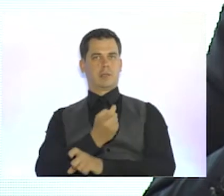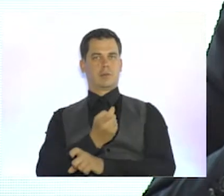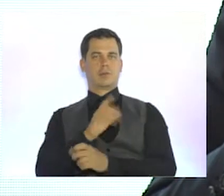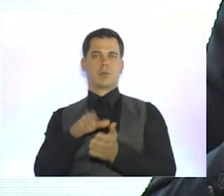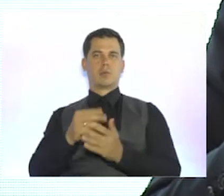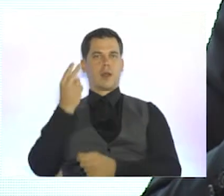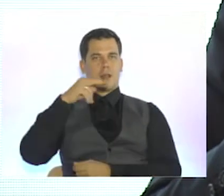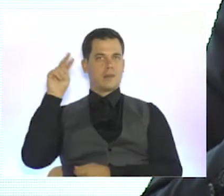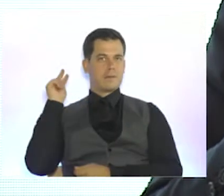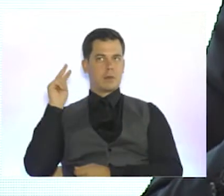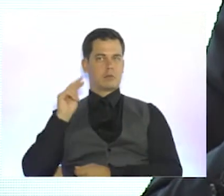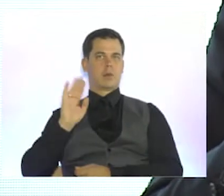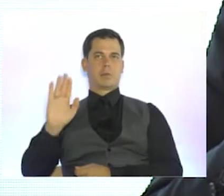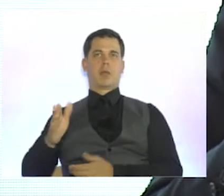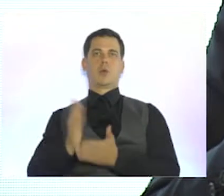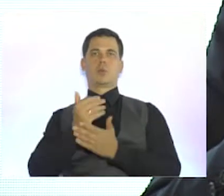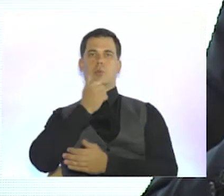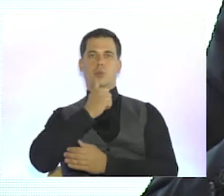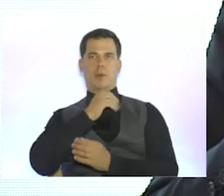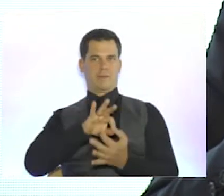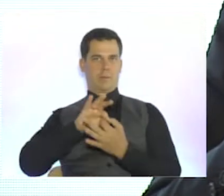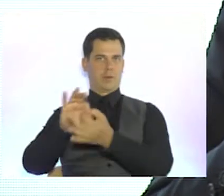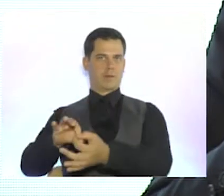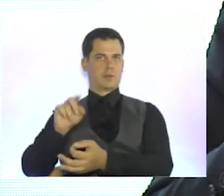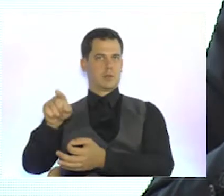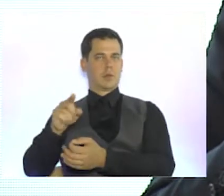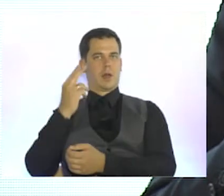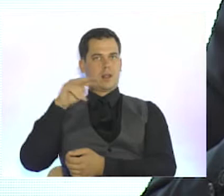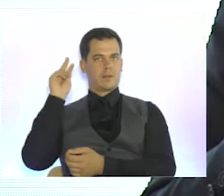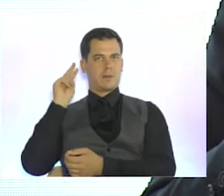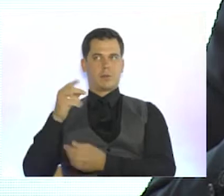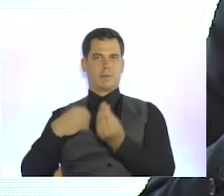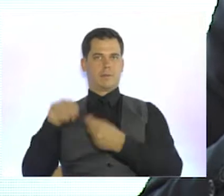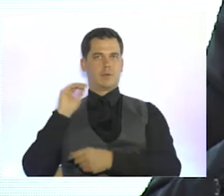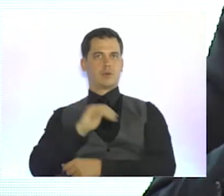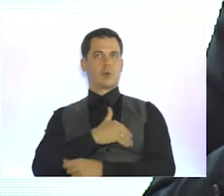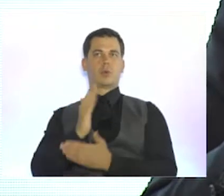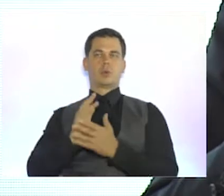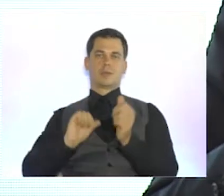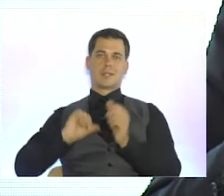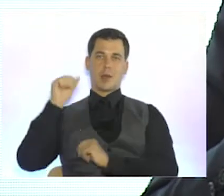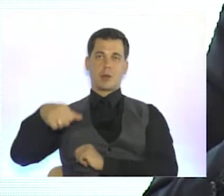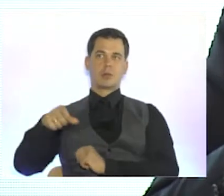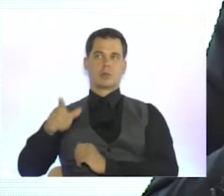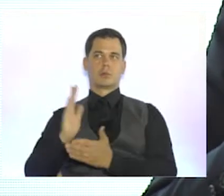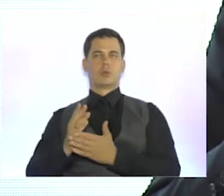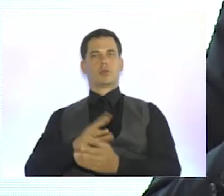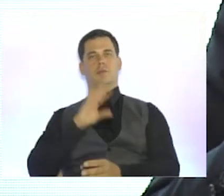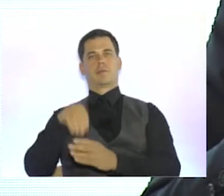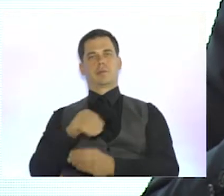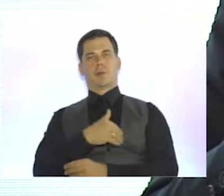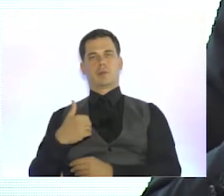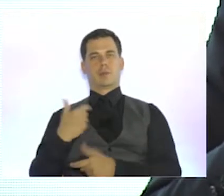jak Litwa w tej chwili prowadzą pilotaż w większości szkół swoich, żeby za rok wprowadzić podstawę programową, tak jak my to mamy w